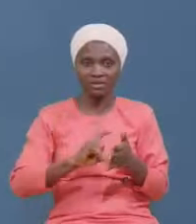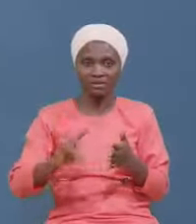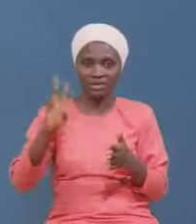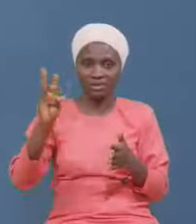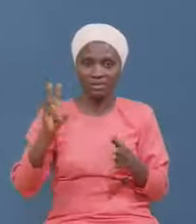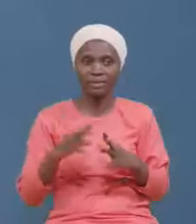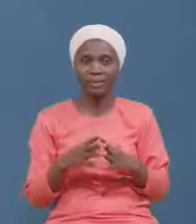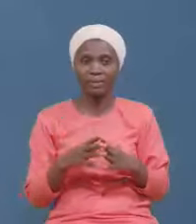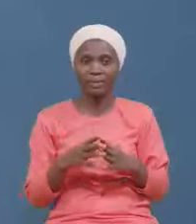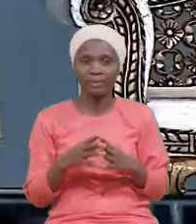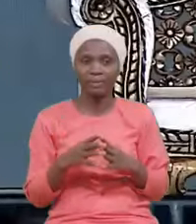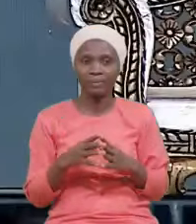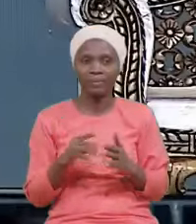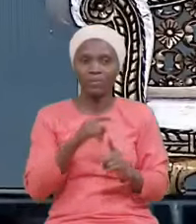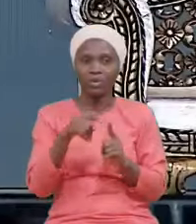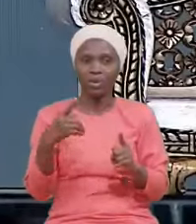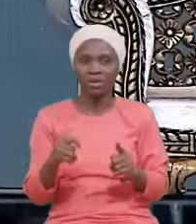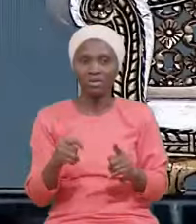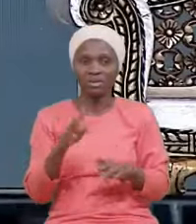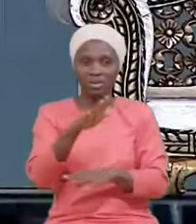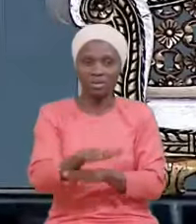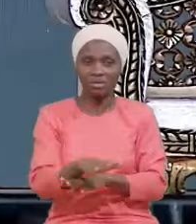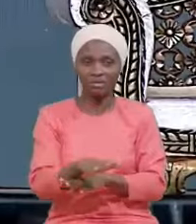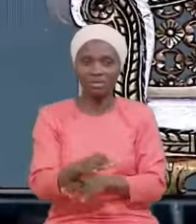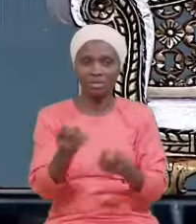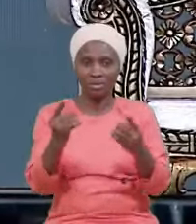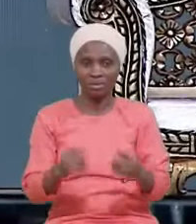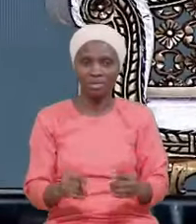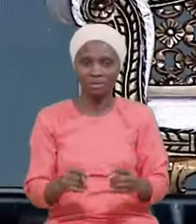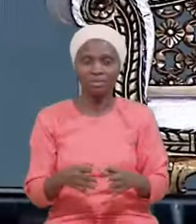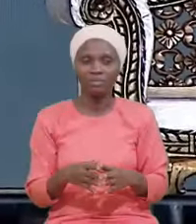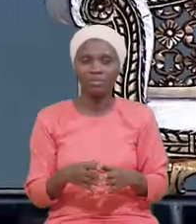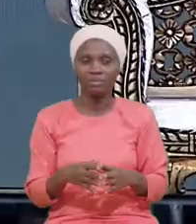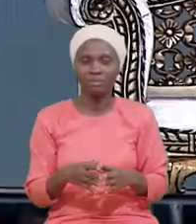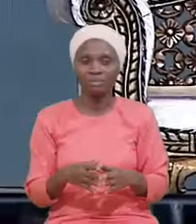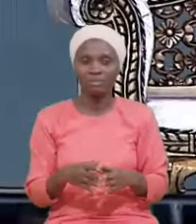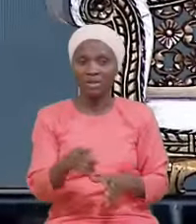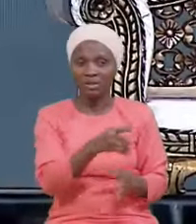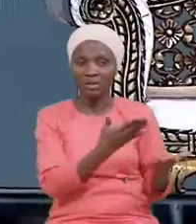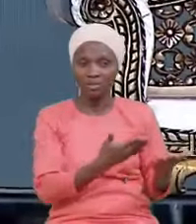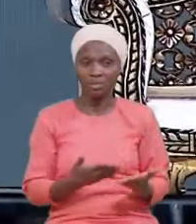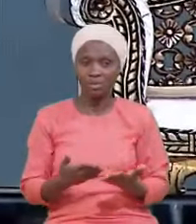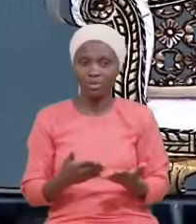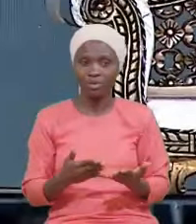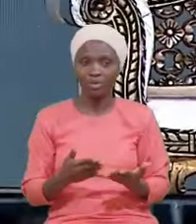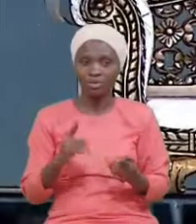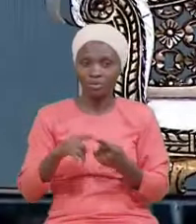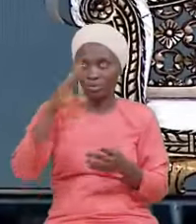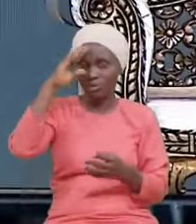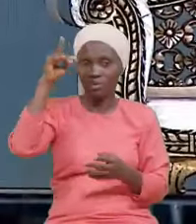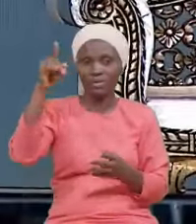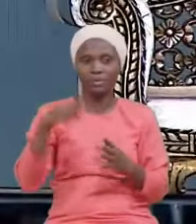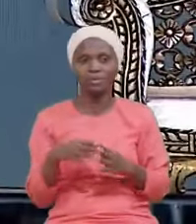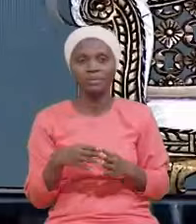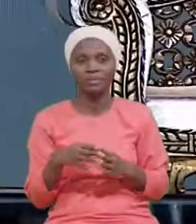సువార్త 8:16. And when the evening was come. సాయంకాలమైనప్పుడు. They brought unto him. వారు ఆయన